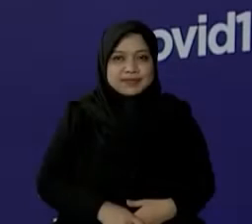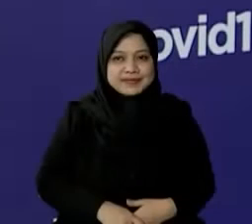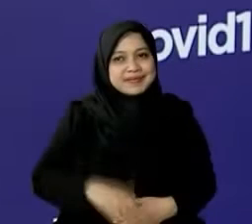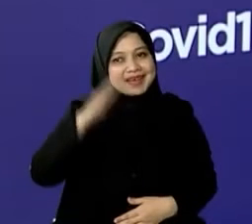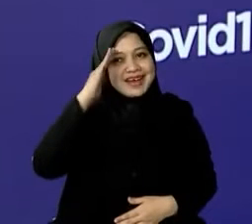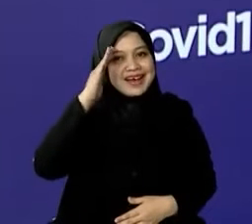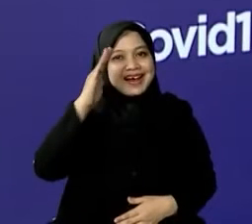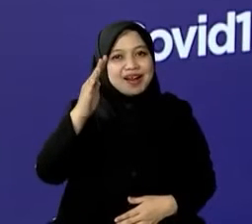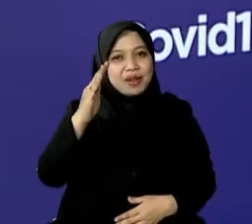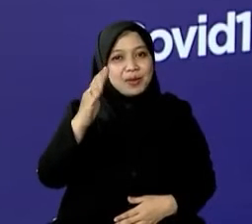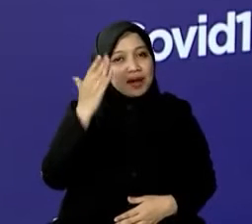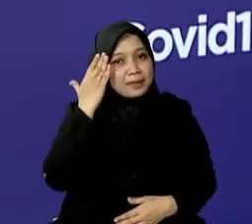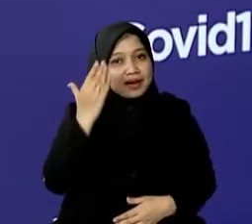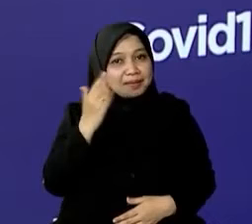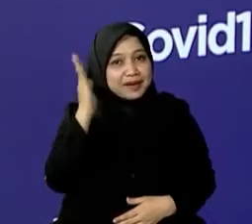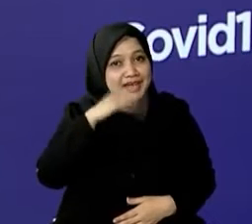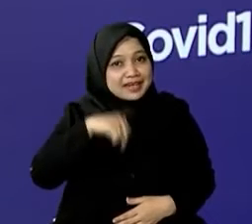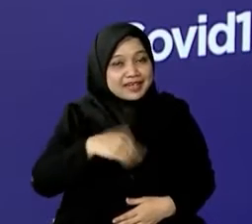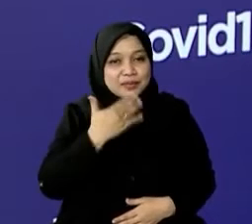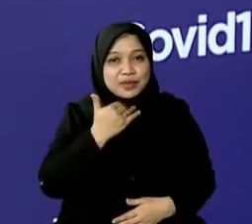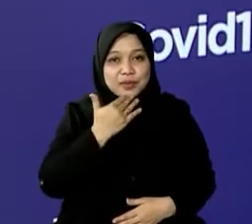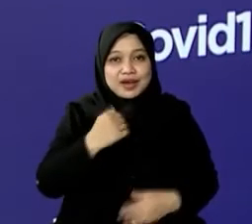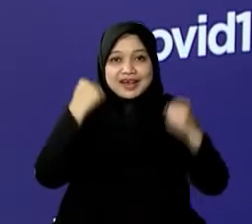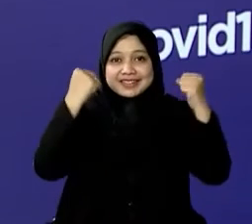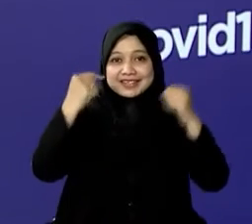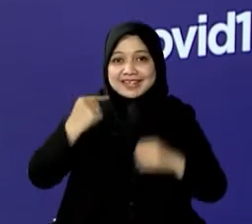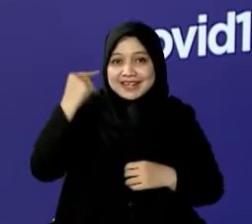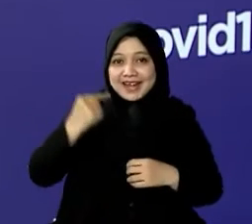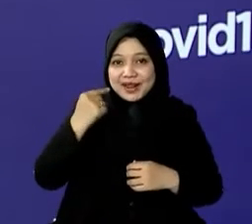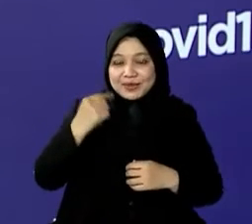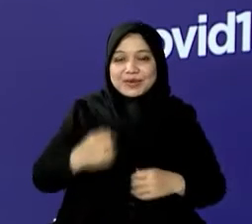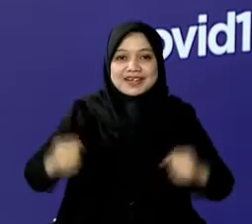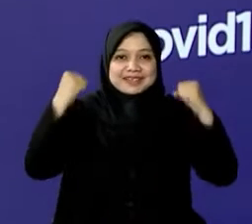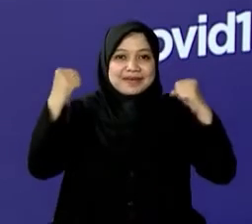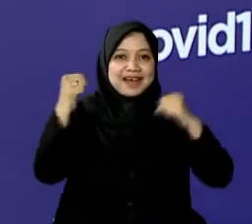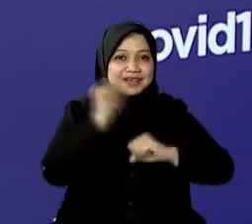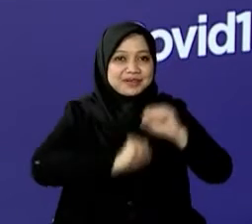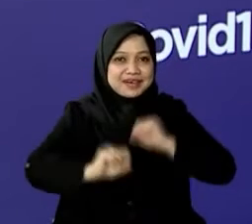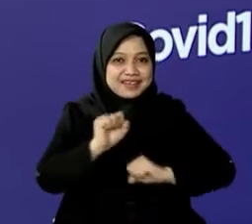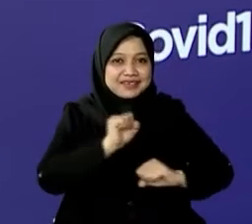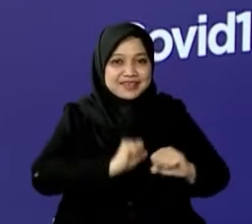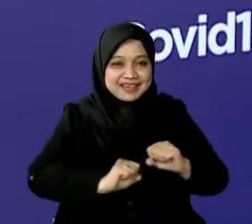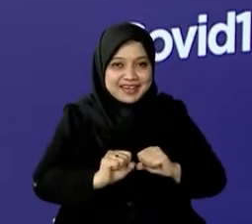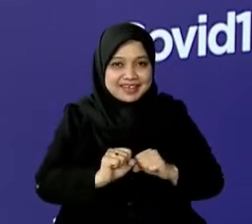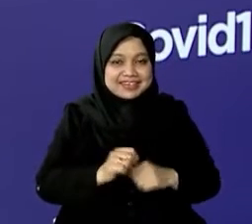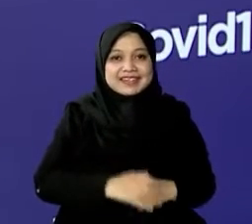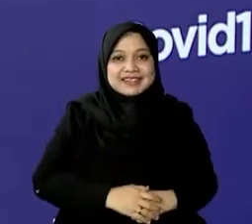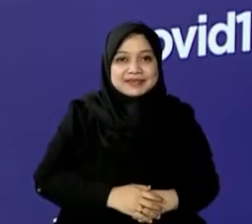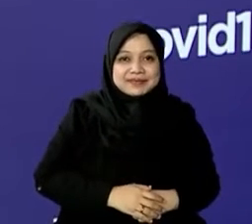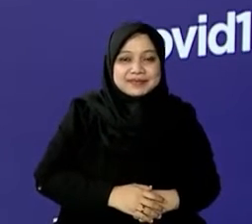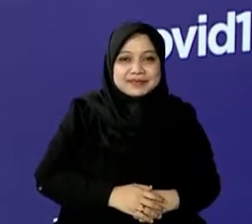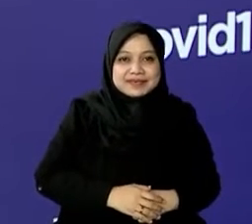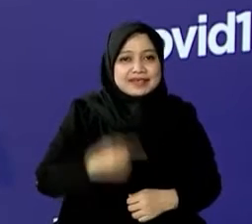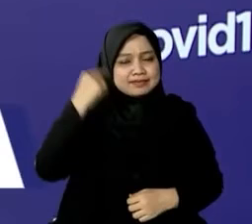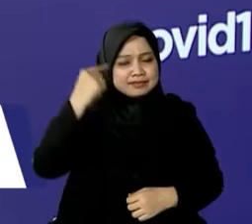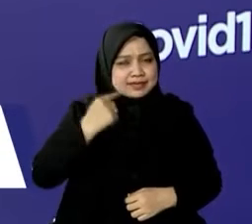Halo pemirsa Bagaimana kabar anda hari ini Semoga tetap sehat dan selalu semangat dalam beraktivitas serta jangan lengah dan